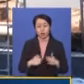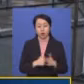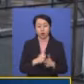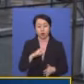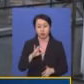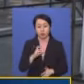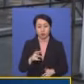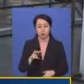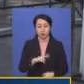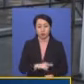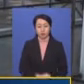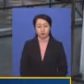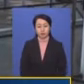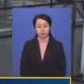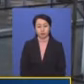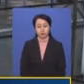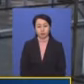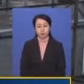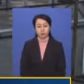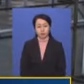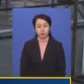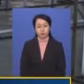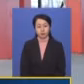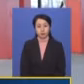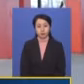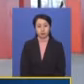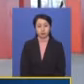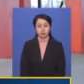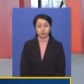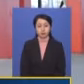Кирилл Потемкин, Тамерлан Тлеубаев, Жанбота Синтаева, Анатолий Белонок, служба новостей.